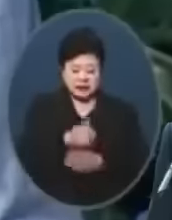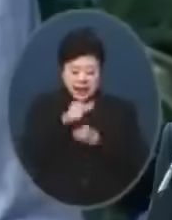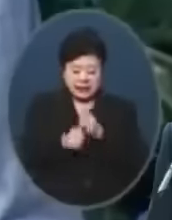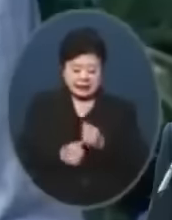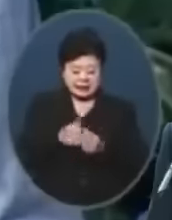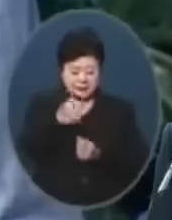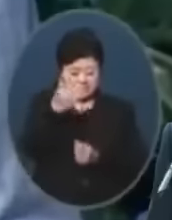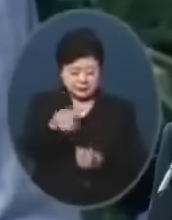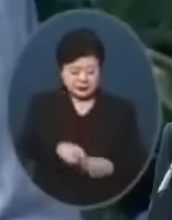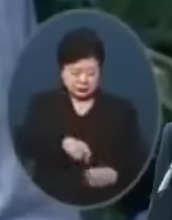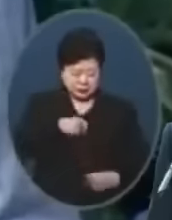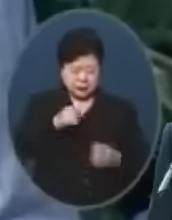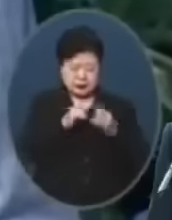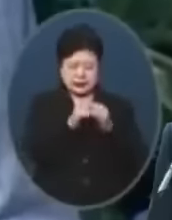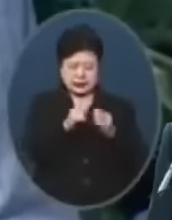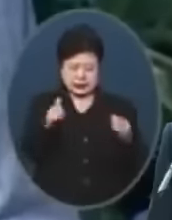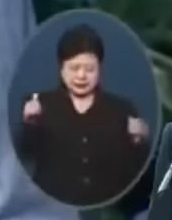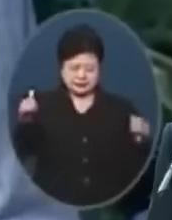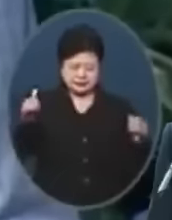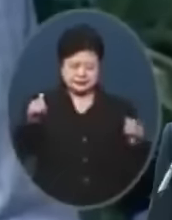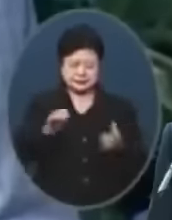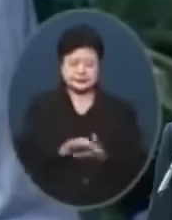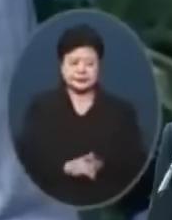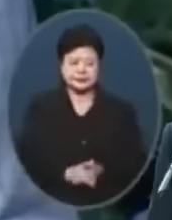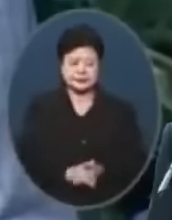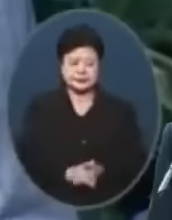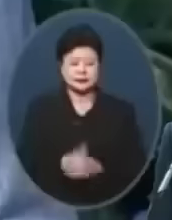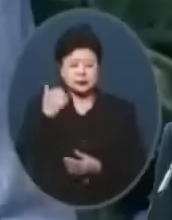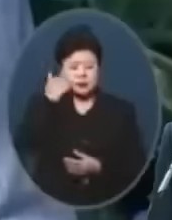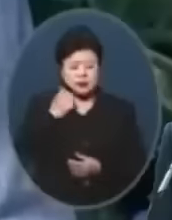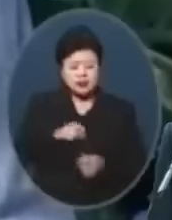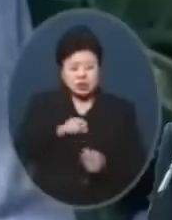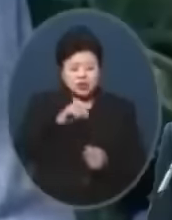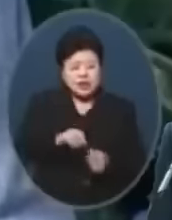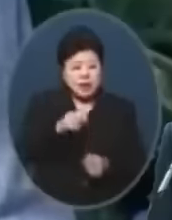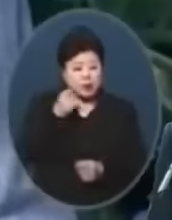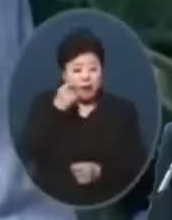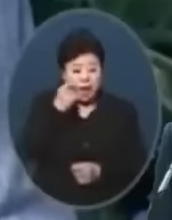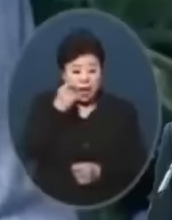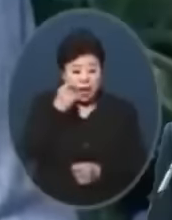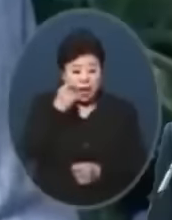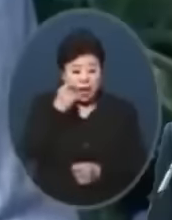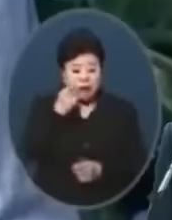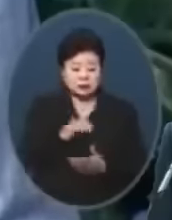하나님이 의롭다 한 사람은 누가 정지하려.